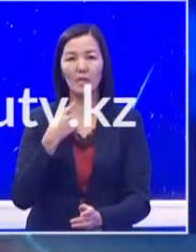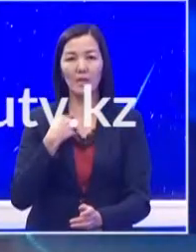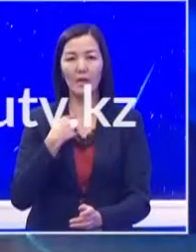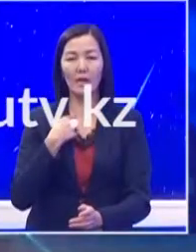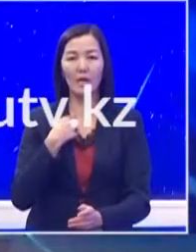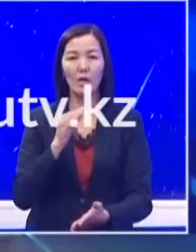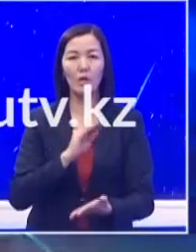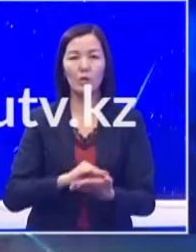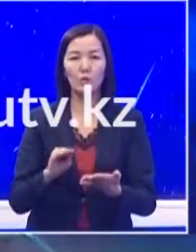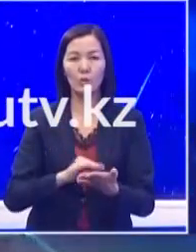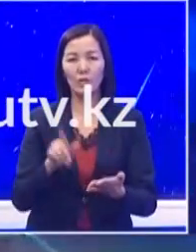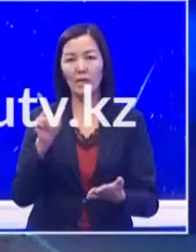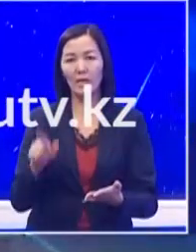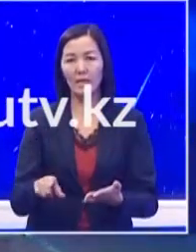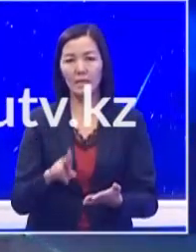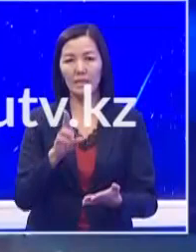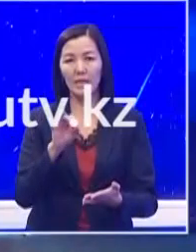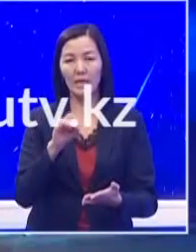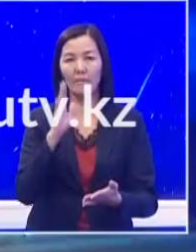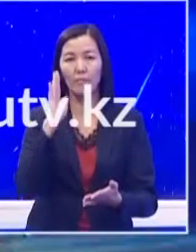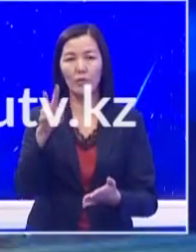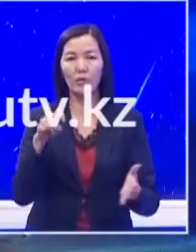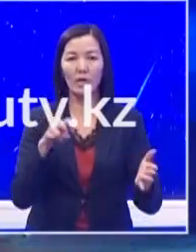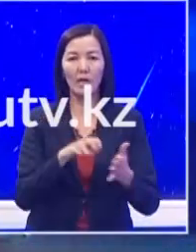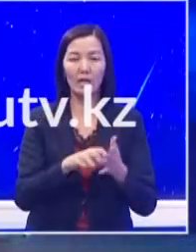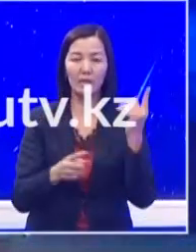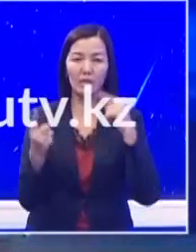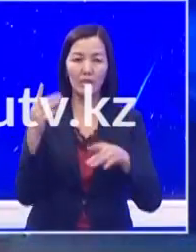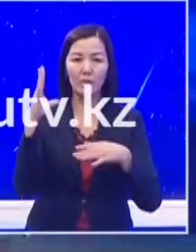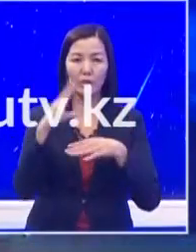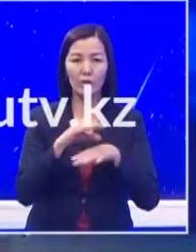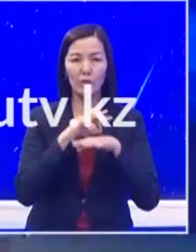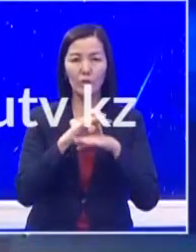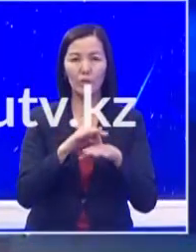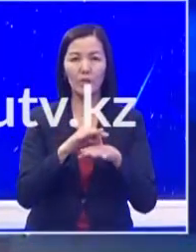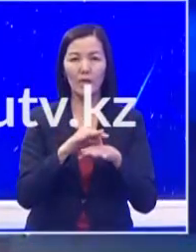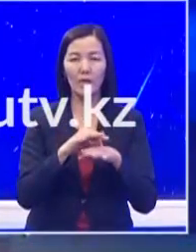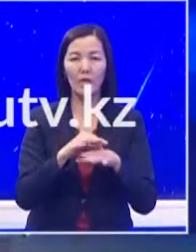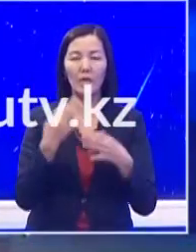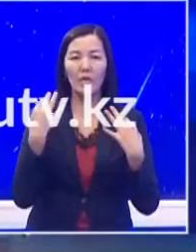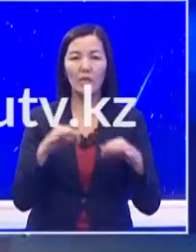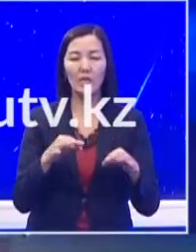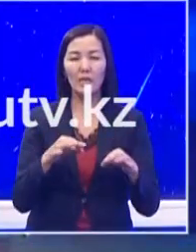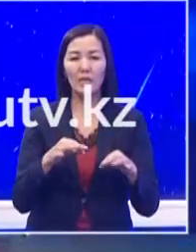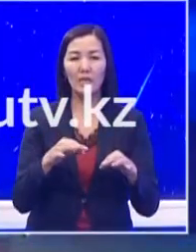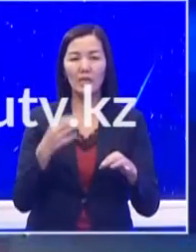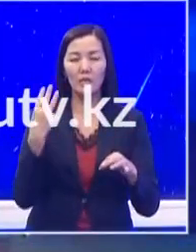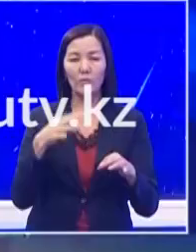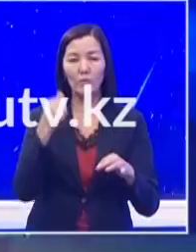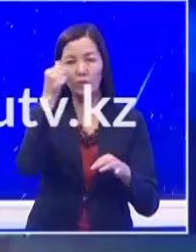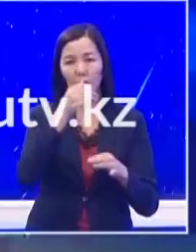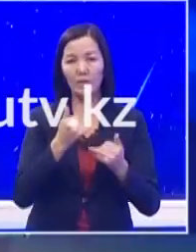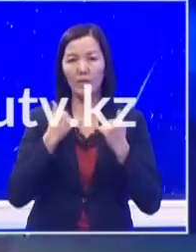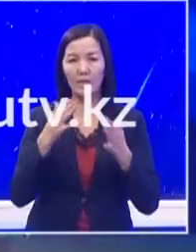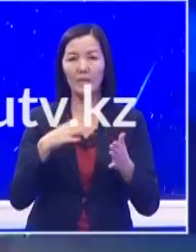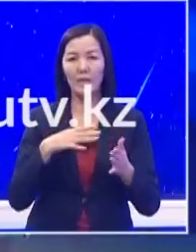Талдықорғанда ақын журналист Серікқалиевтің болашаққа хат атты шығармашылық кеші өтті. Қаламгер бұл шараны тәуелсіздіктің 30 жылдығына арнады.